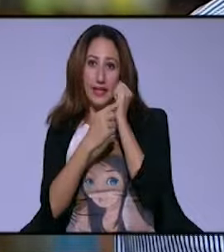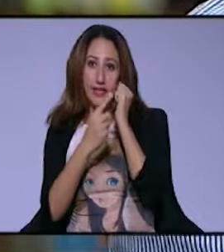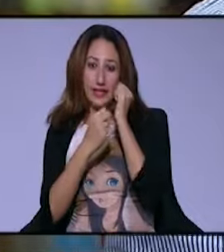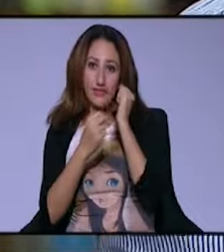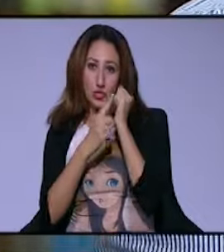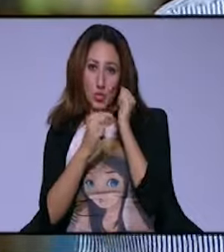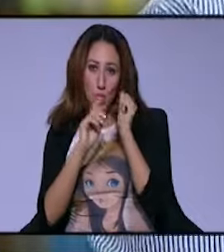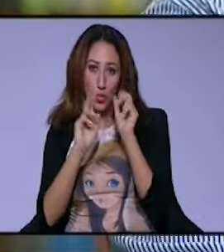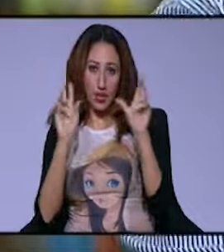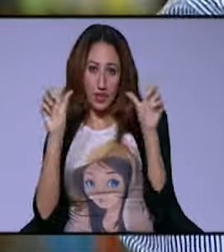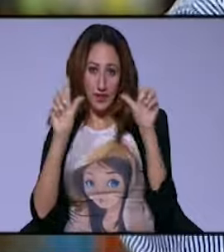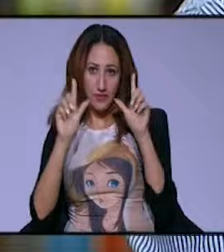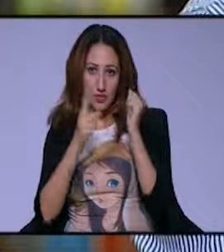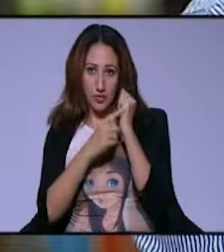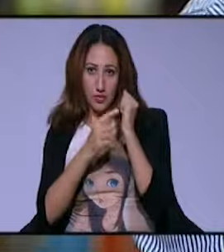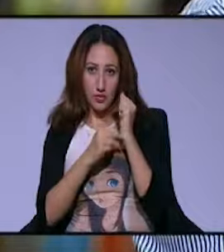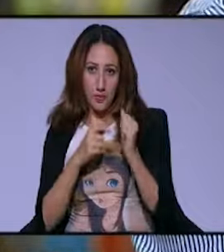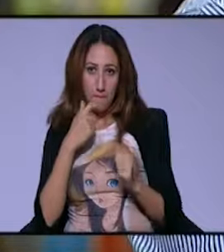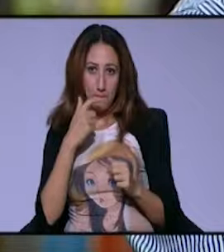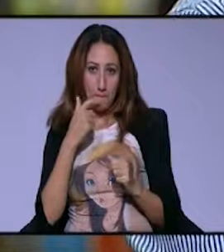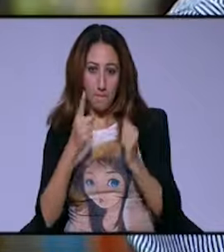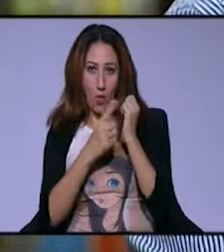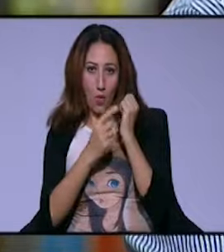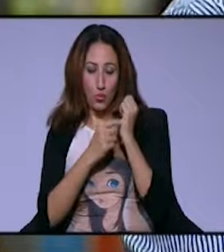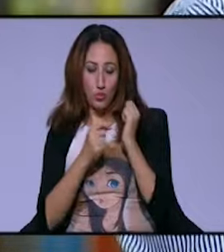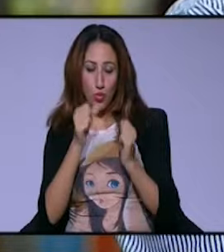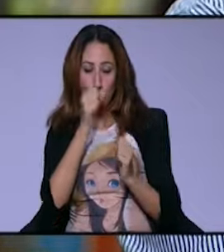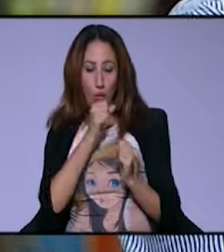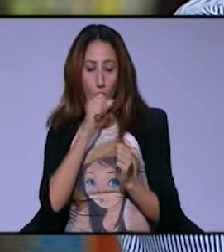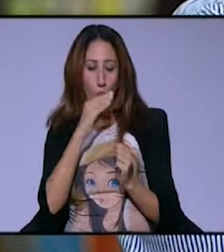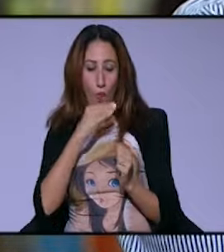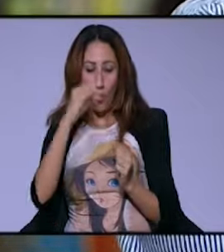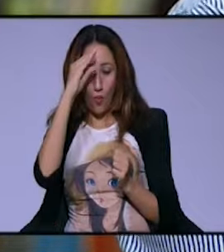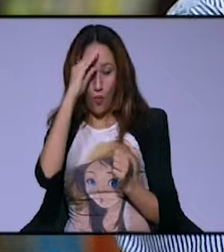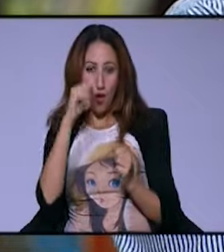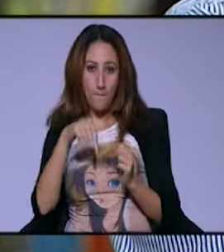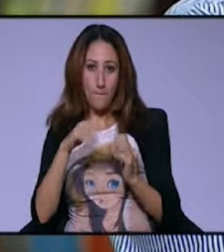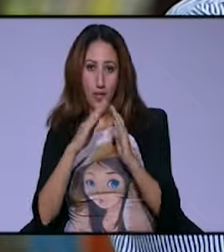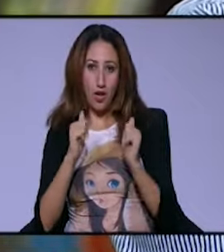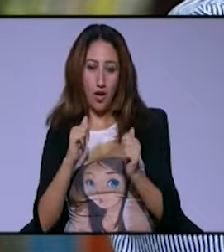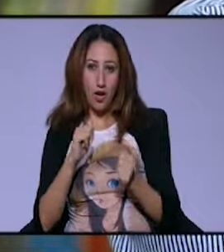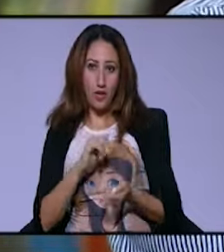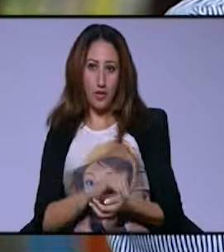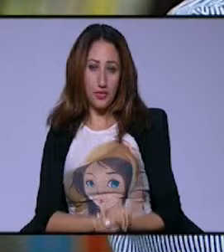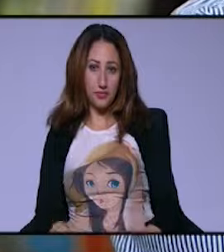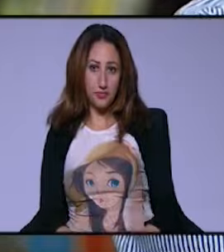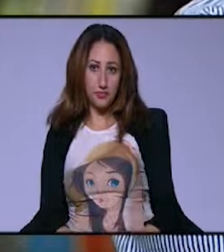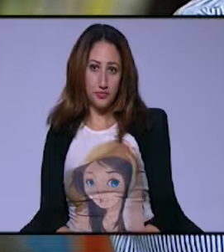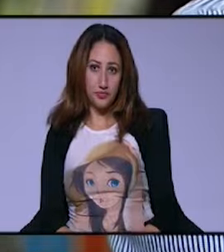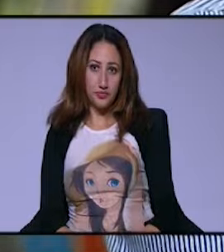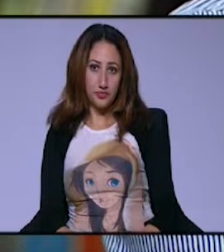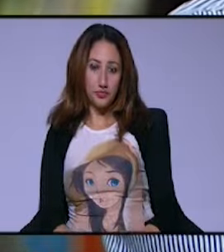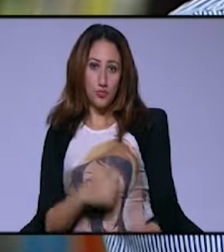المصريين. إذاعة القرآن الكريم من القاهرة. قف على